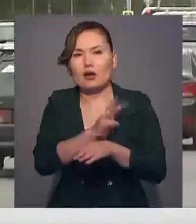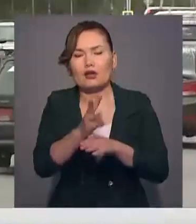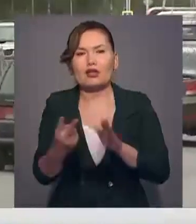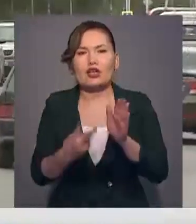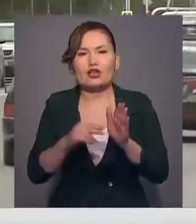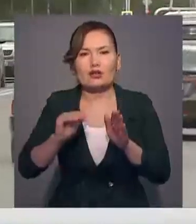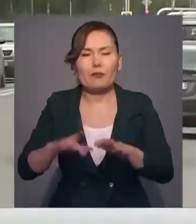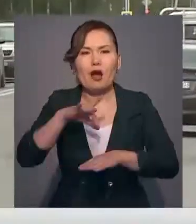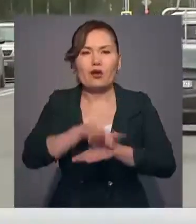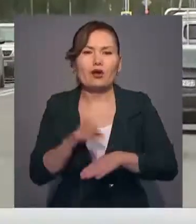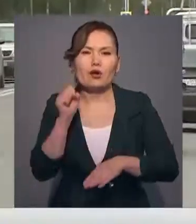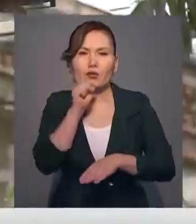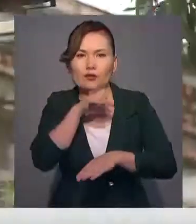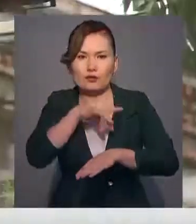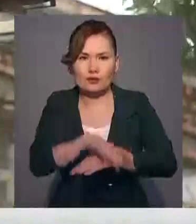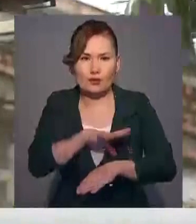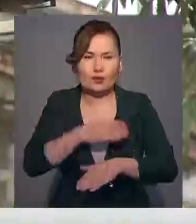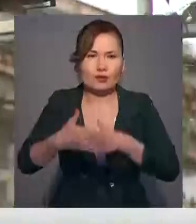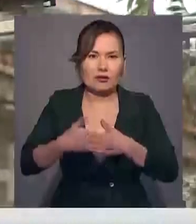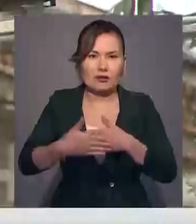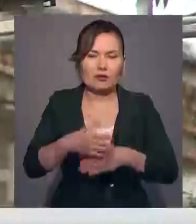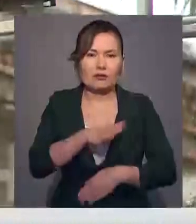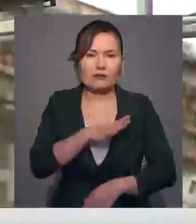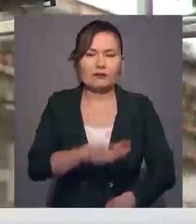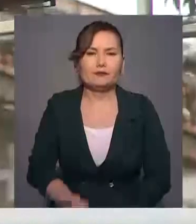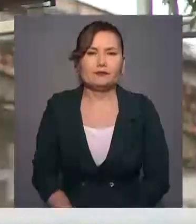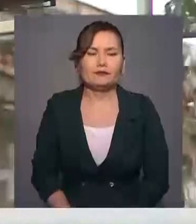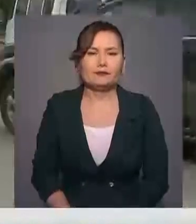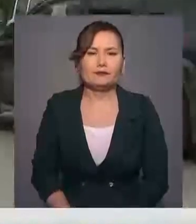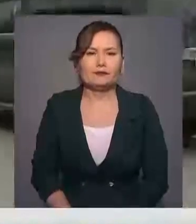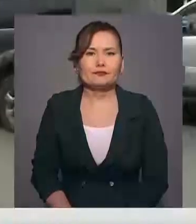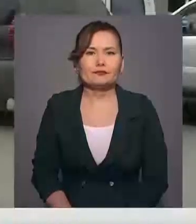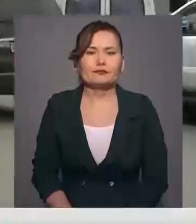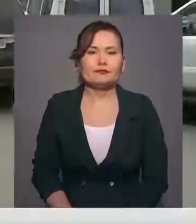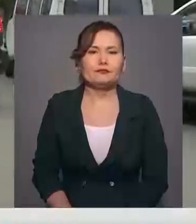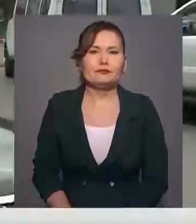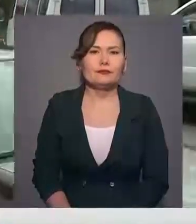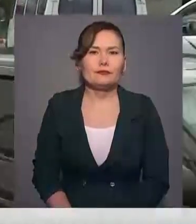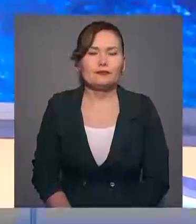қылмыстың беті ашылған. Талғат Исламұлы, Евгений Шинкаренко, Ақмола облысы, Хабар 24.